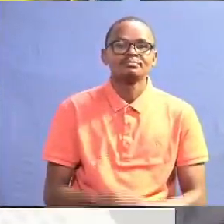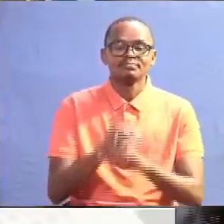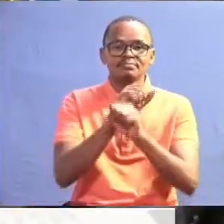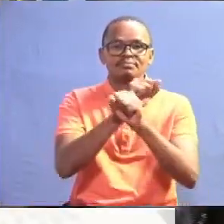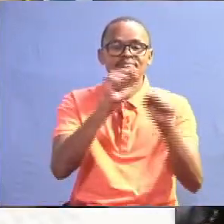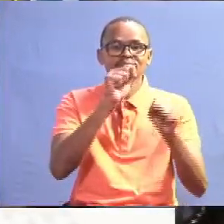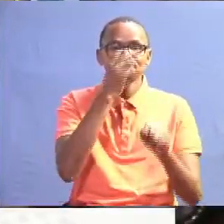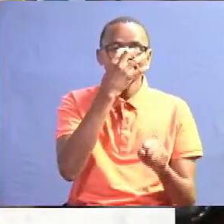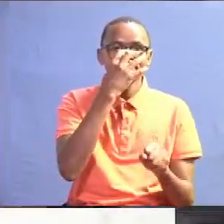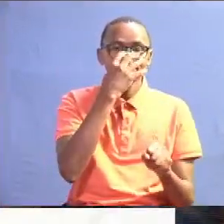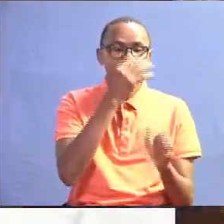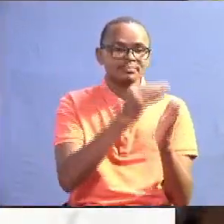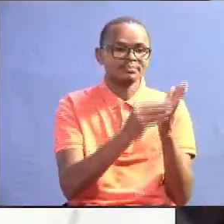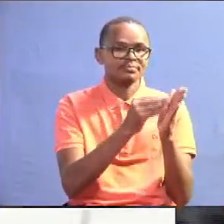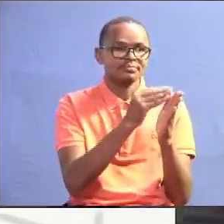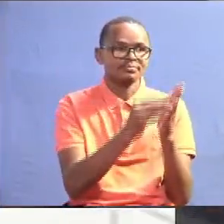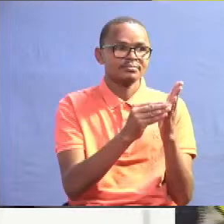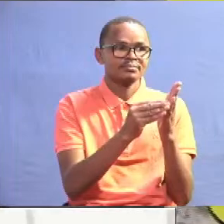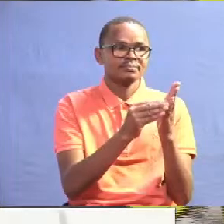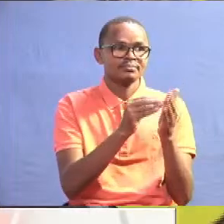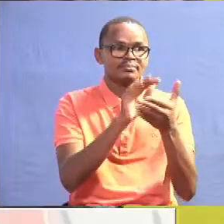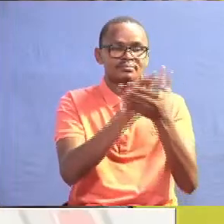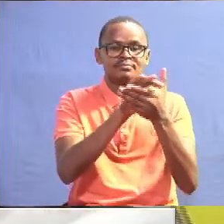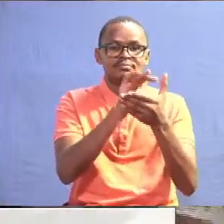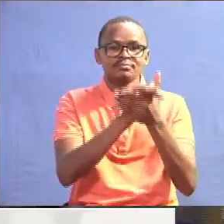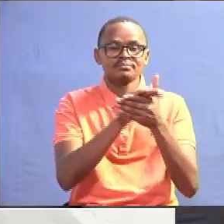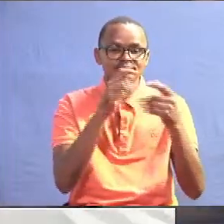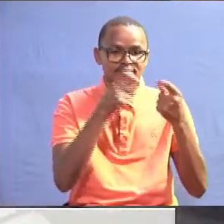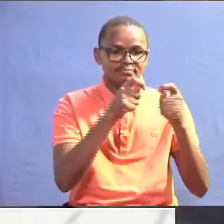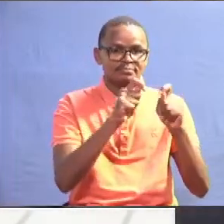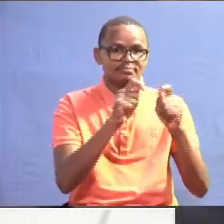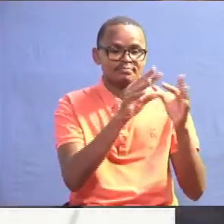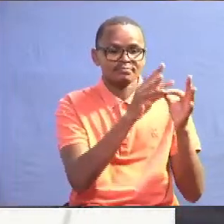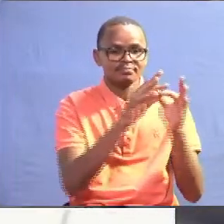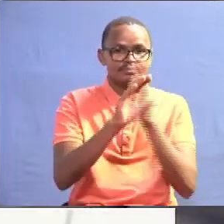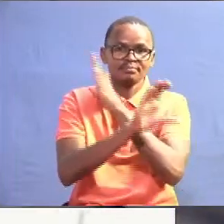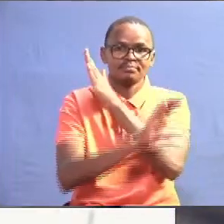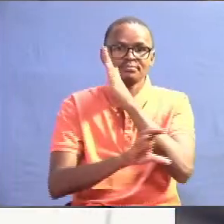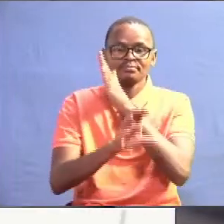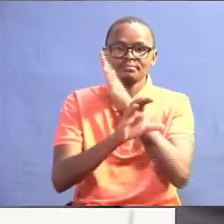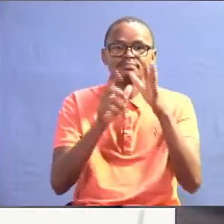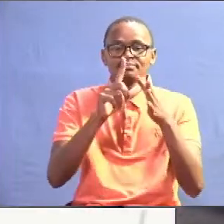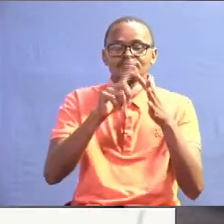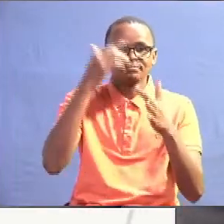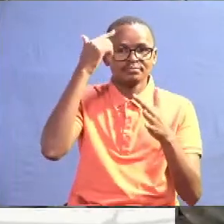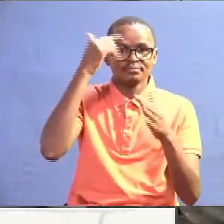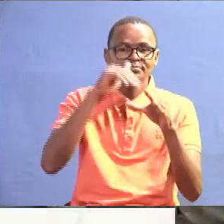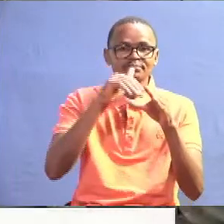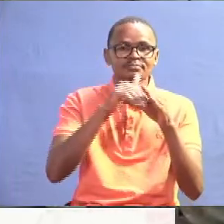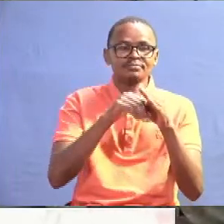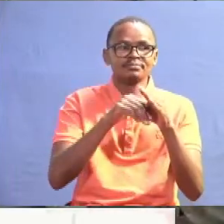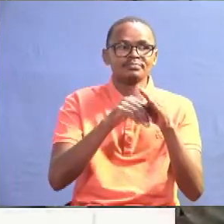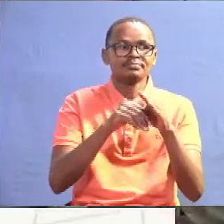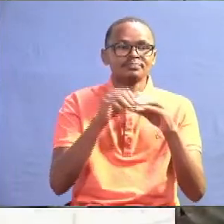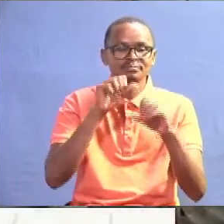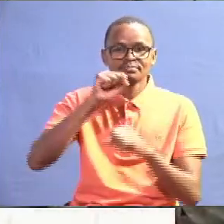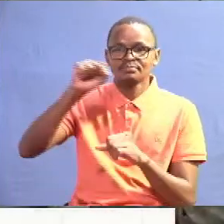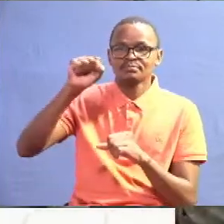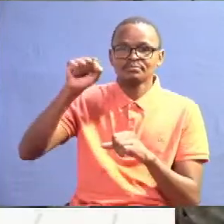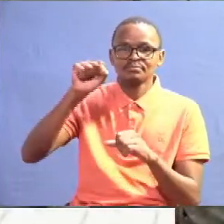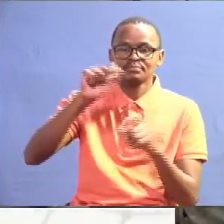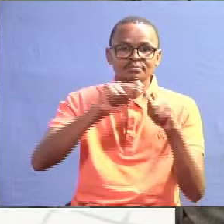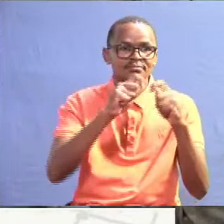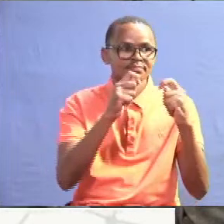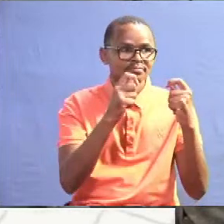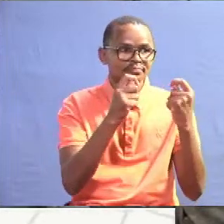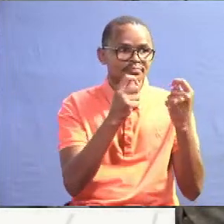President Ruto in his address praised his efforts to unite the country in his broad-based government. Siasa ya ukabila